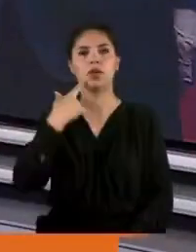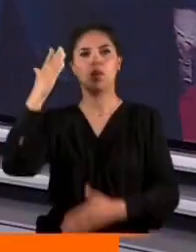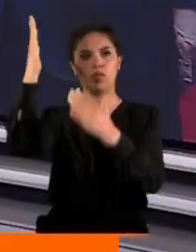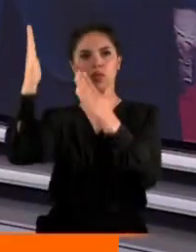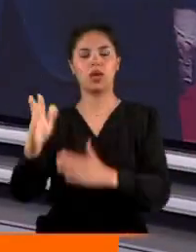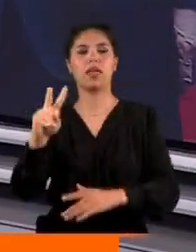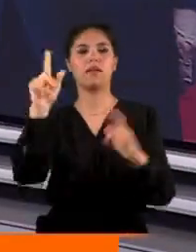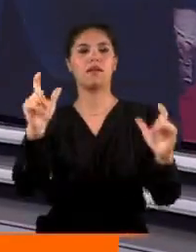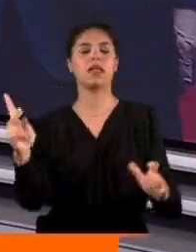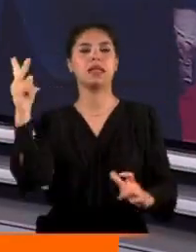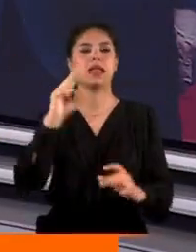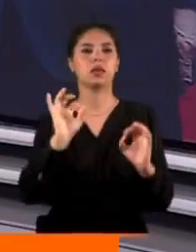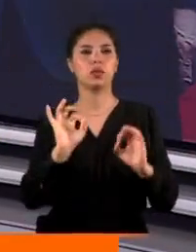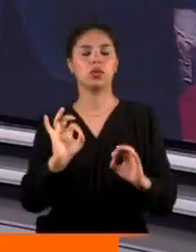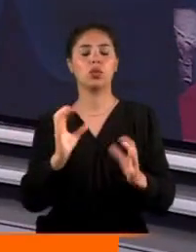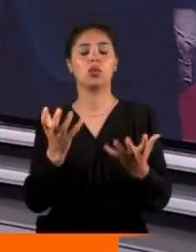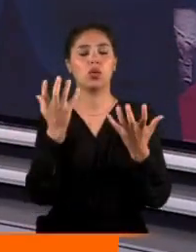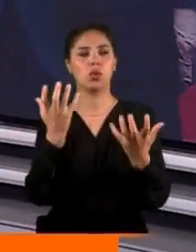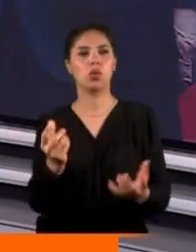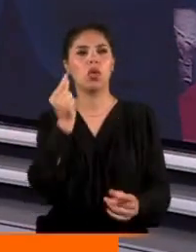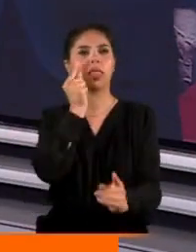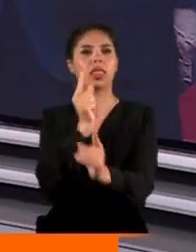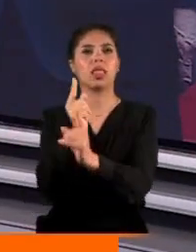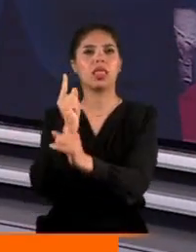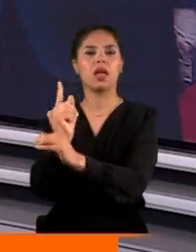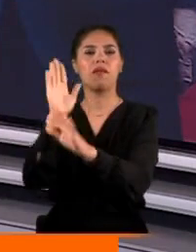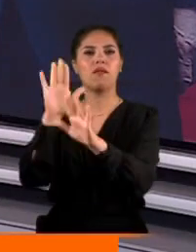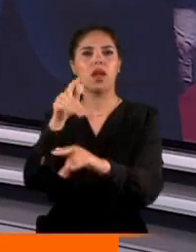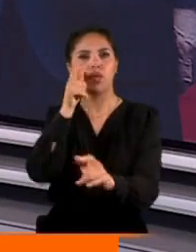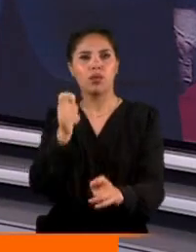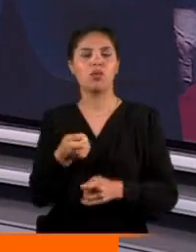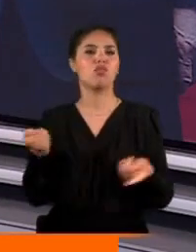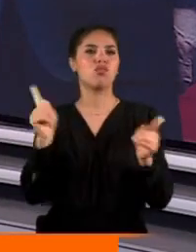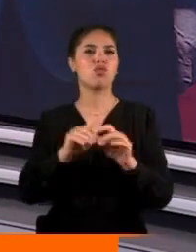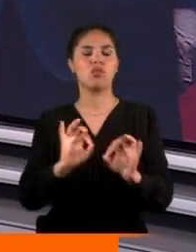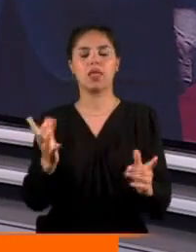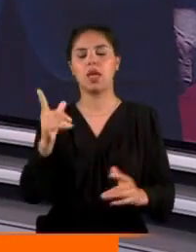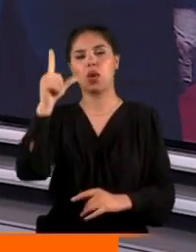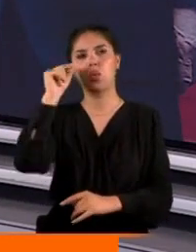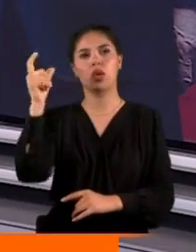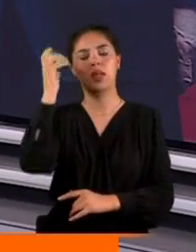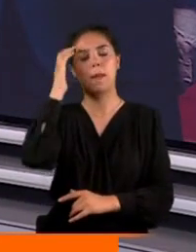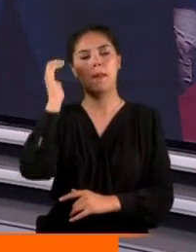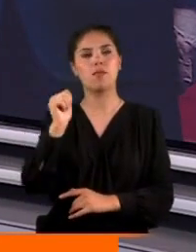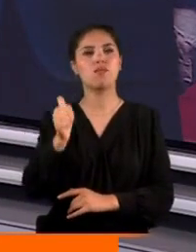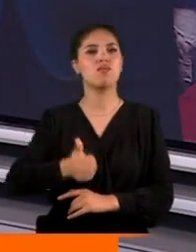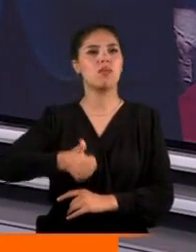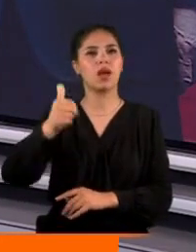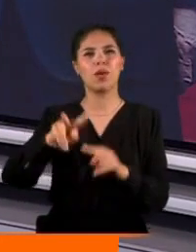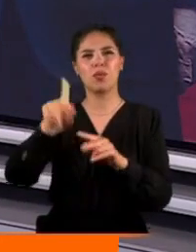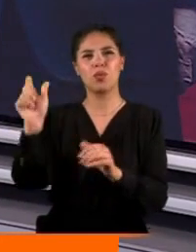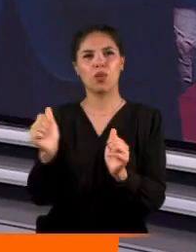Cumhurbaşkanının Vilnius'taki ikinci günü de yoğun temaslarla geçti. En çok dikkat çeken buluşması ise Yunanistan Başbakanı Mitsotakis'teydi.